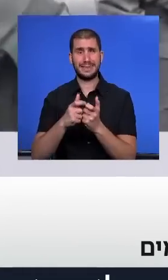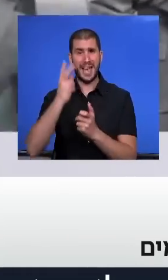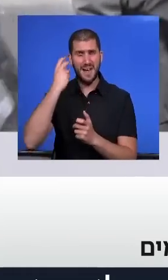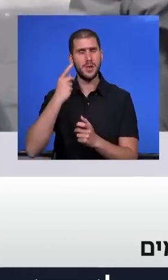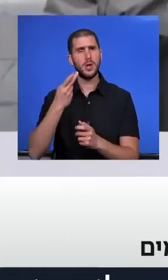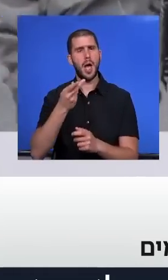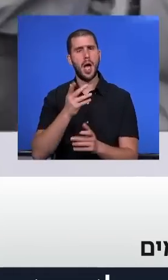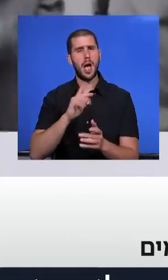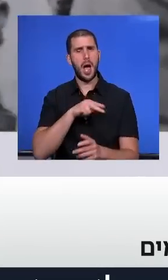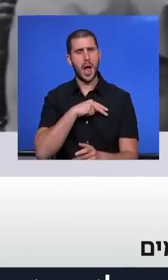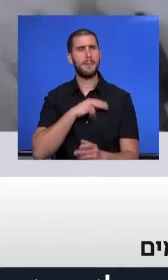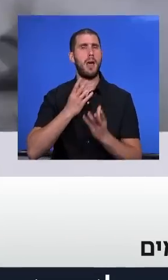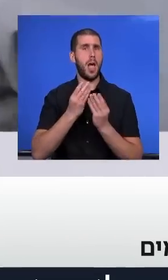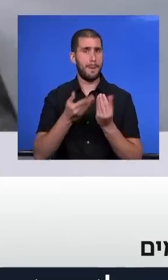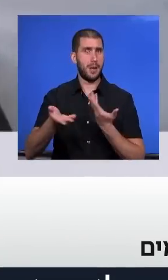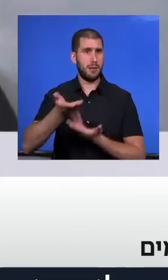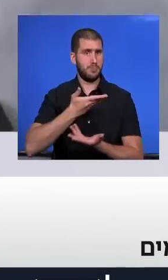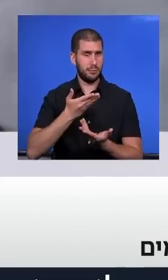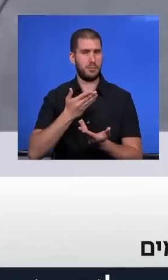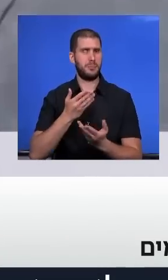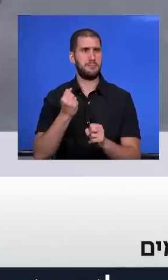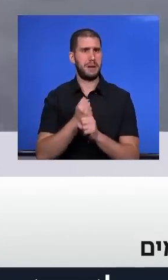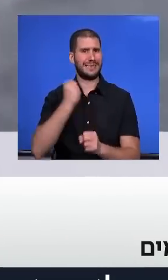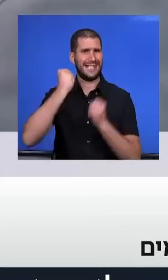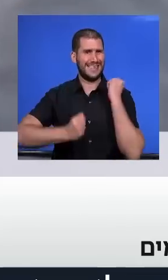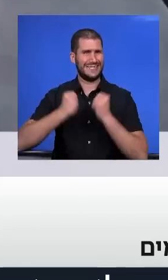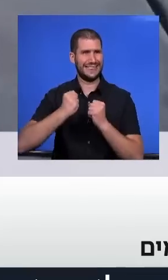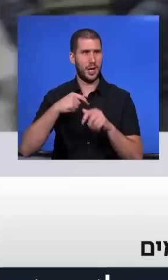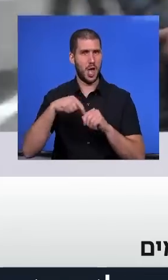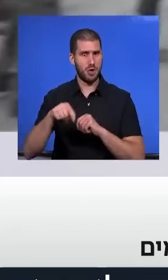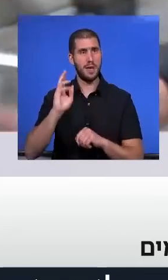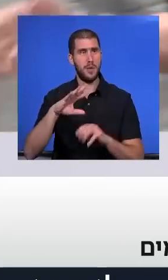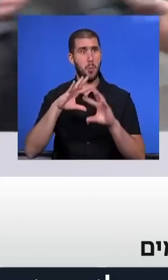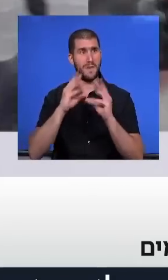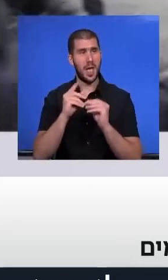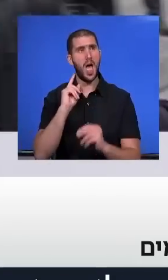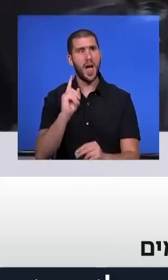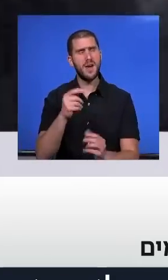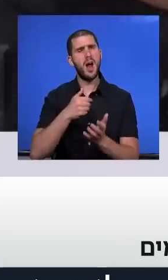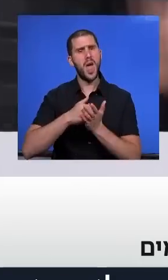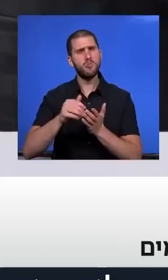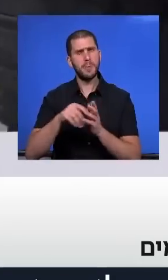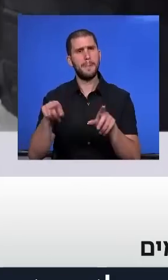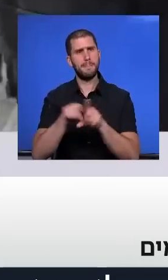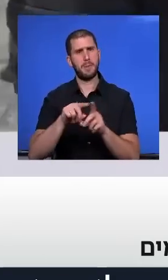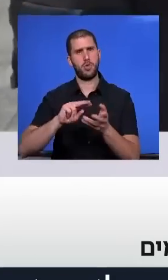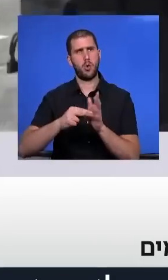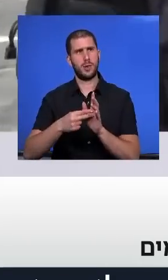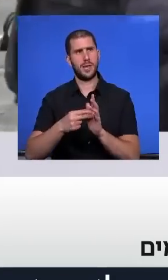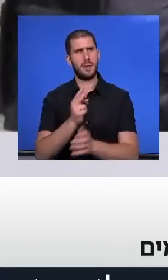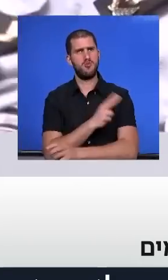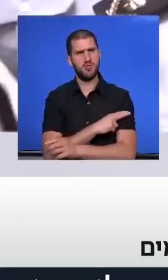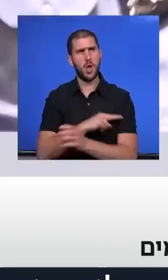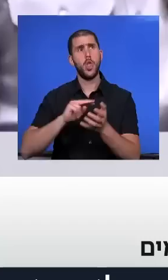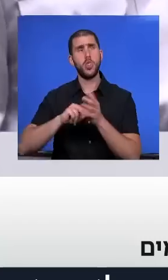שאחראים לרבים מתוך מעשי הרצח השנה ובכלל, אבל בעצם להמשיך עם התוכנית. מבחינת המשטרה, התוכנית